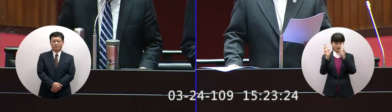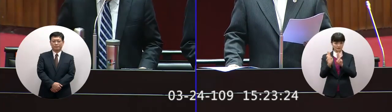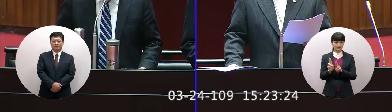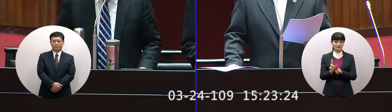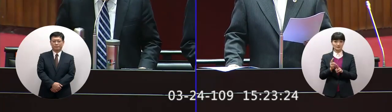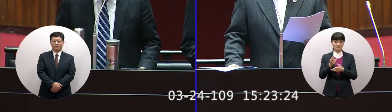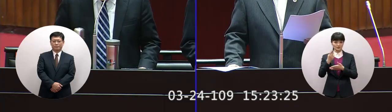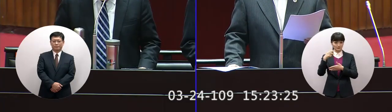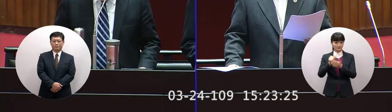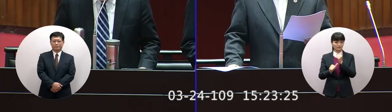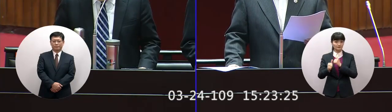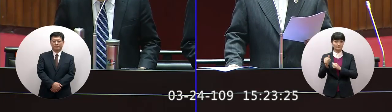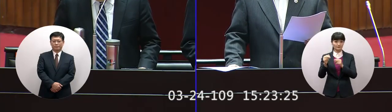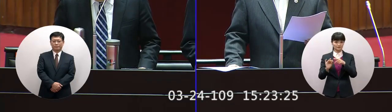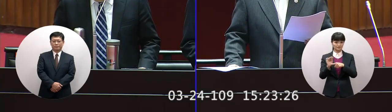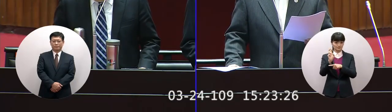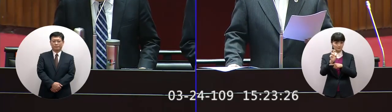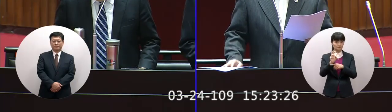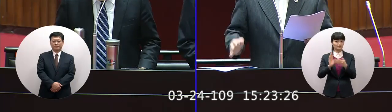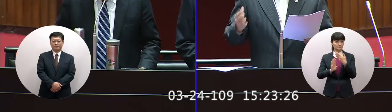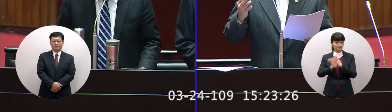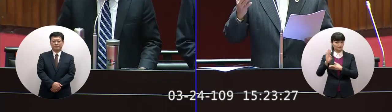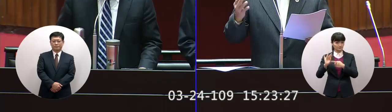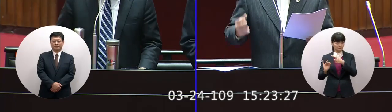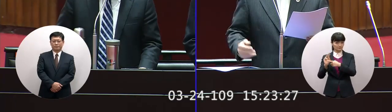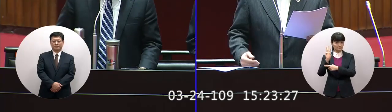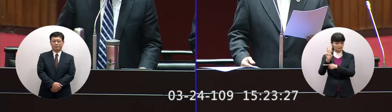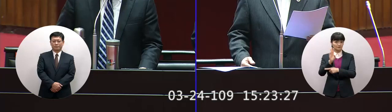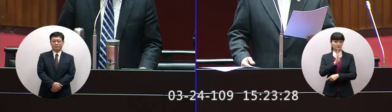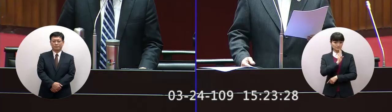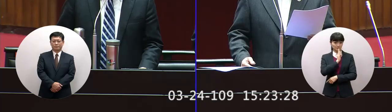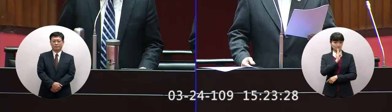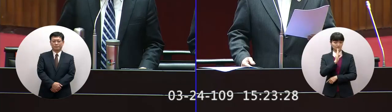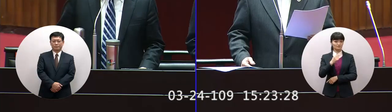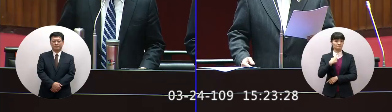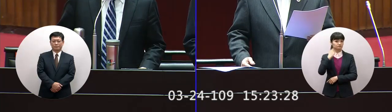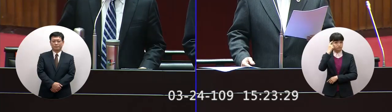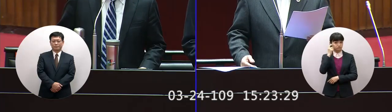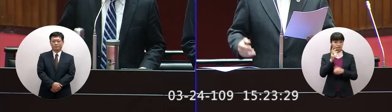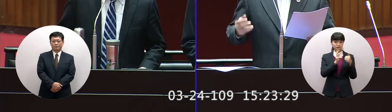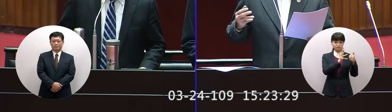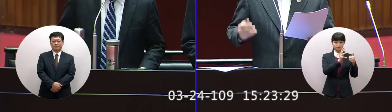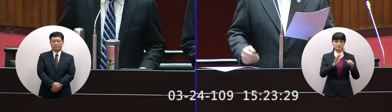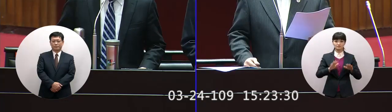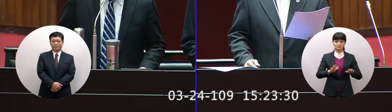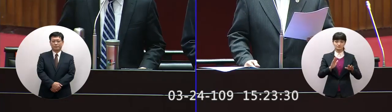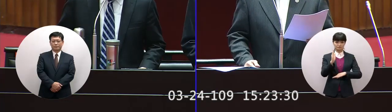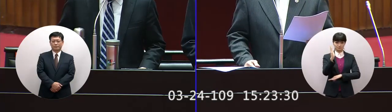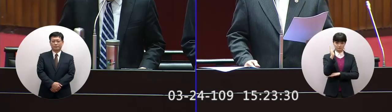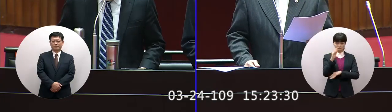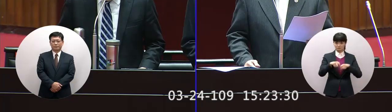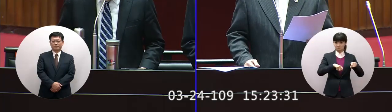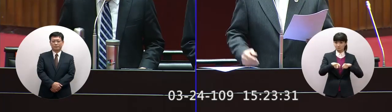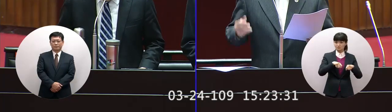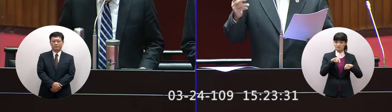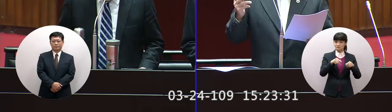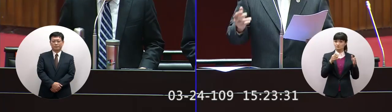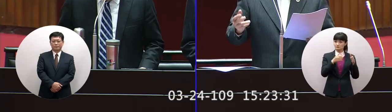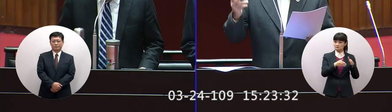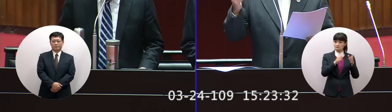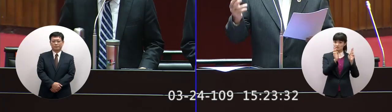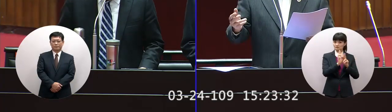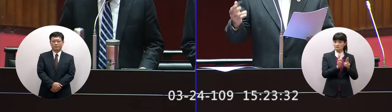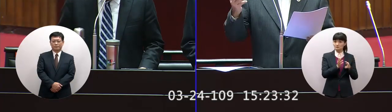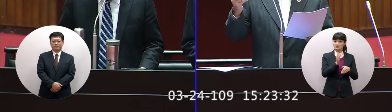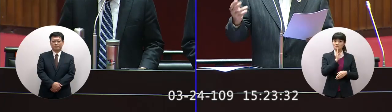再生能源20%，其他占3%。我想先请教院长，目前政府的能源政策走向是